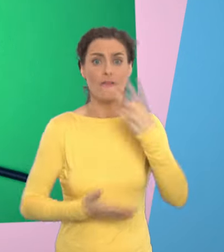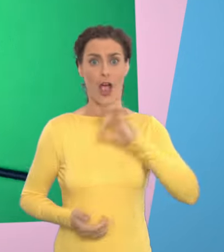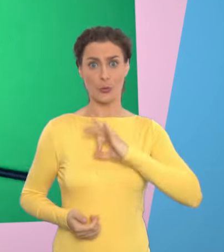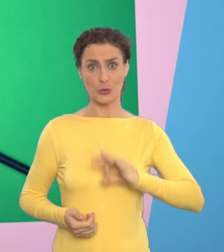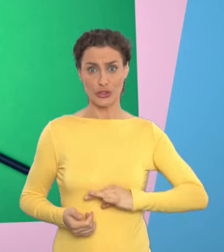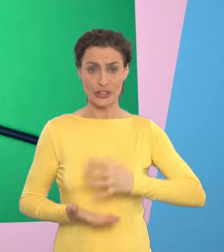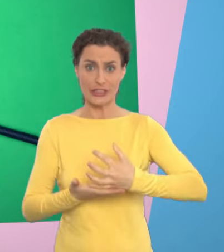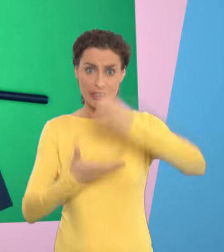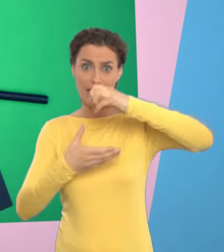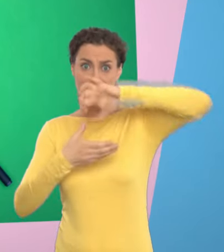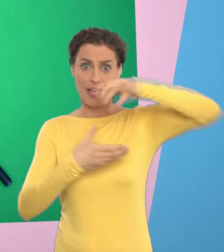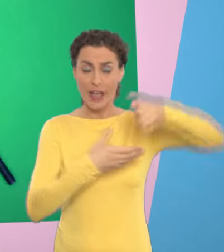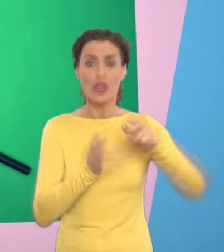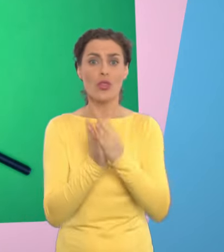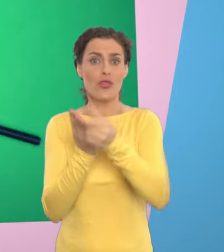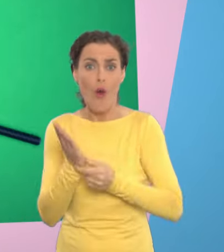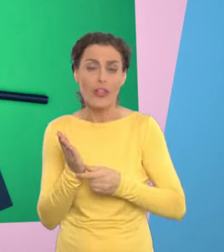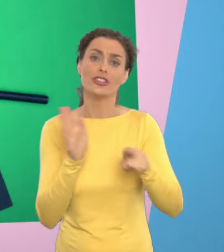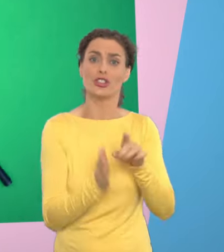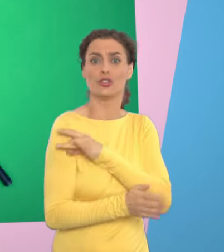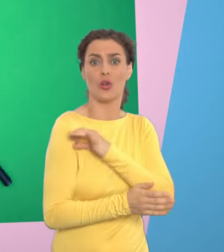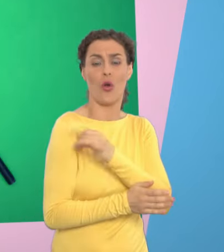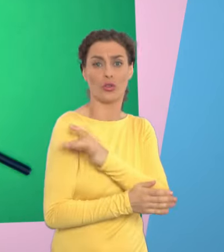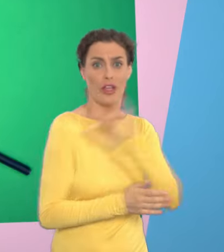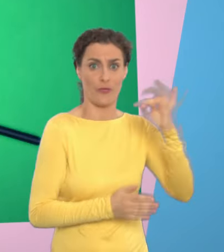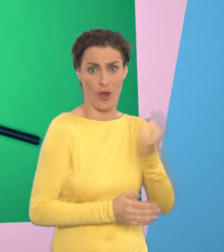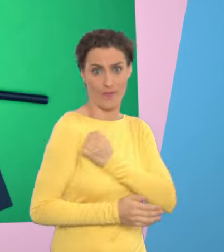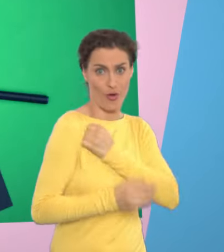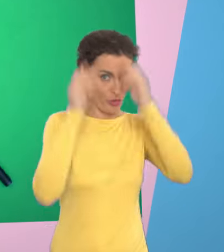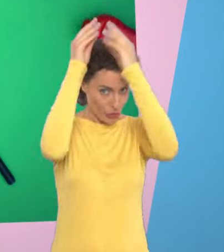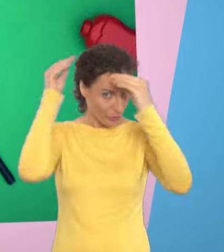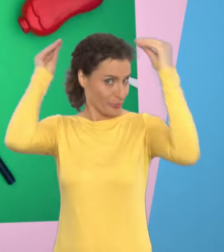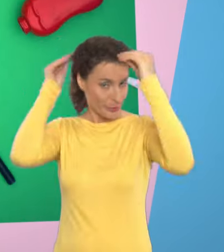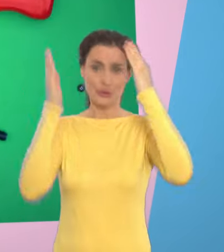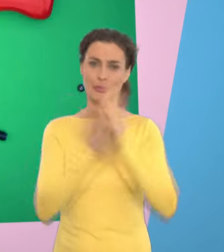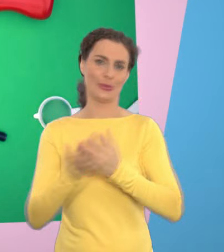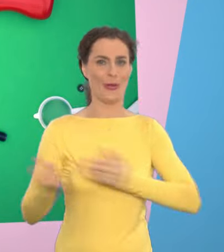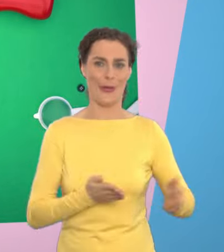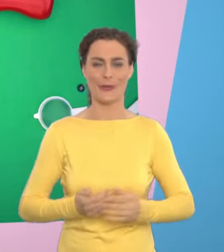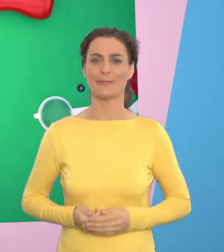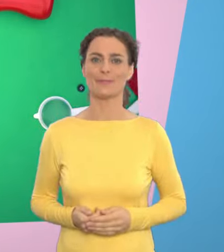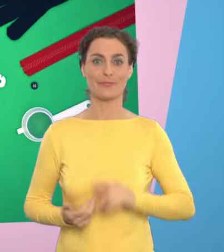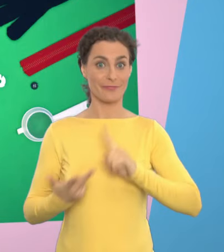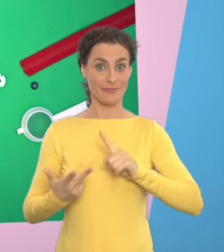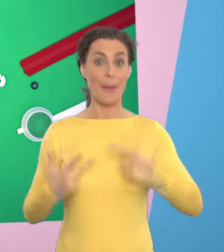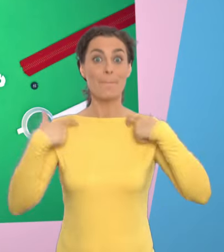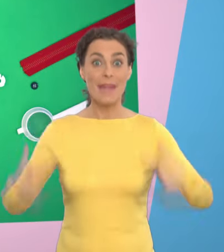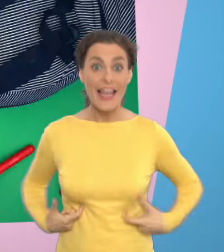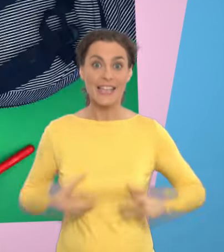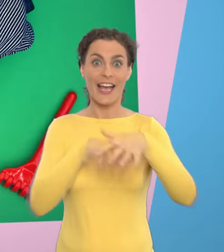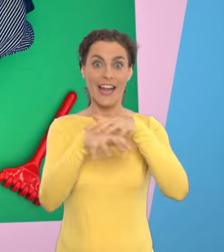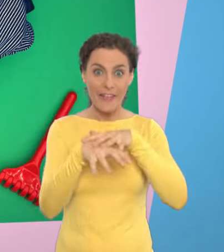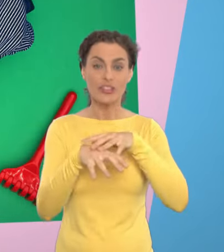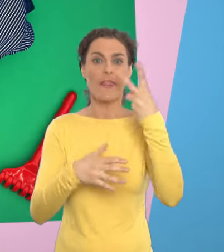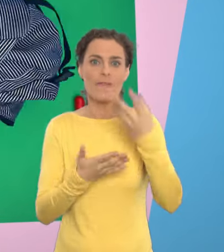dwa guziki i zakrętki, notę z deska i berecik weź od cioci Krysi. Vincent Mop, bonjour. Teraz